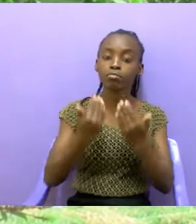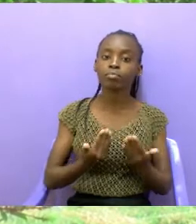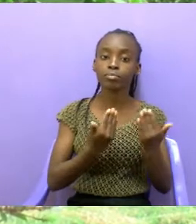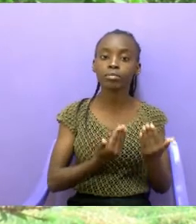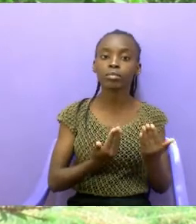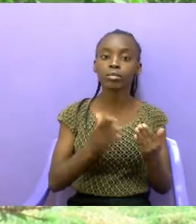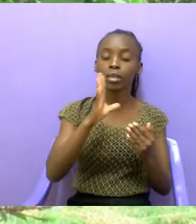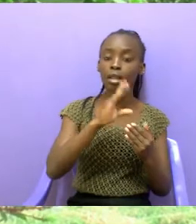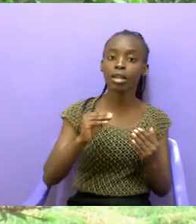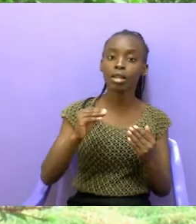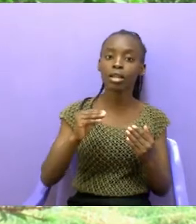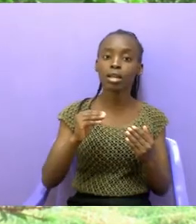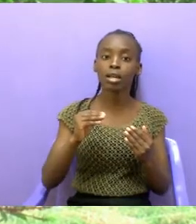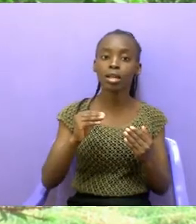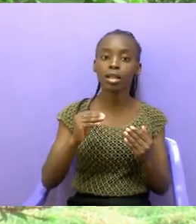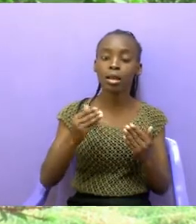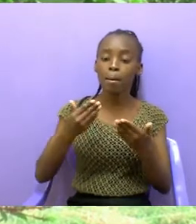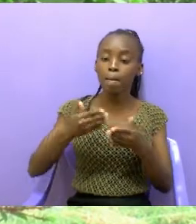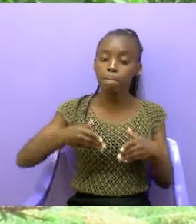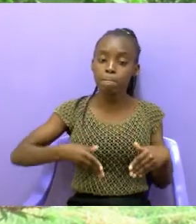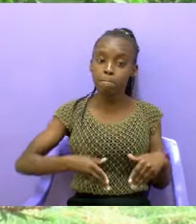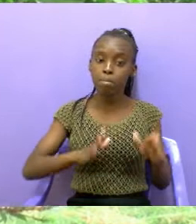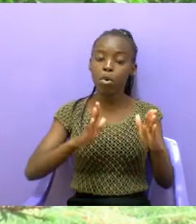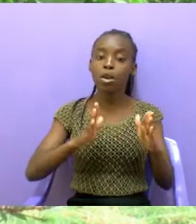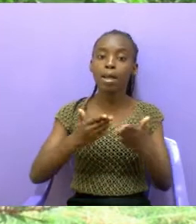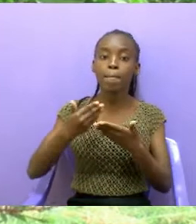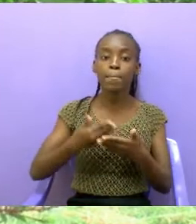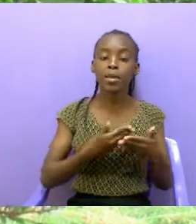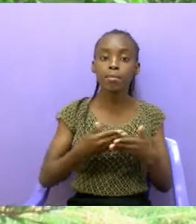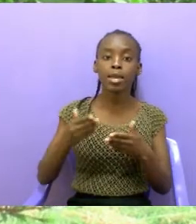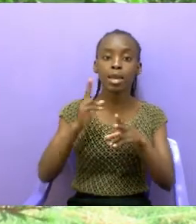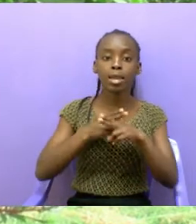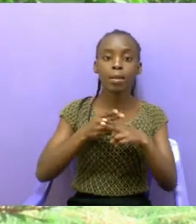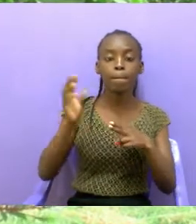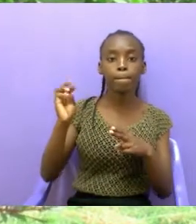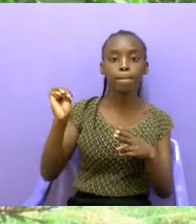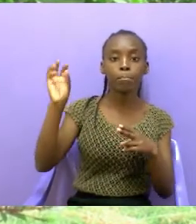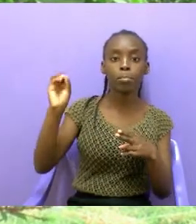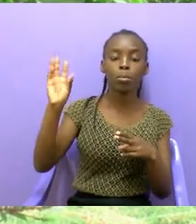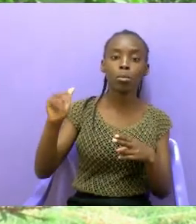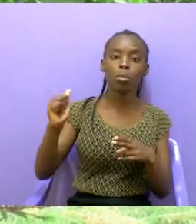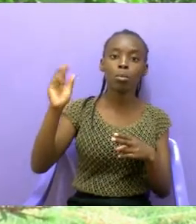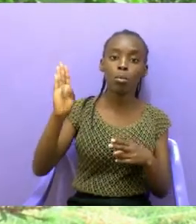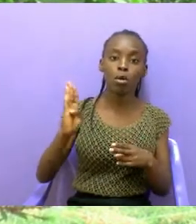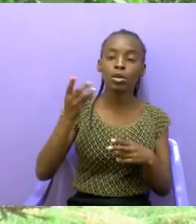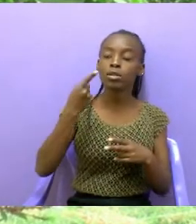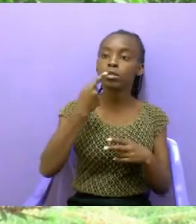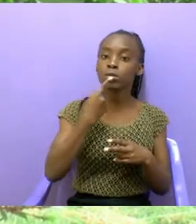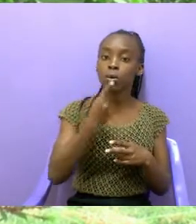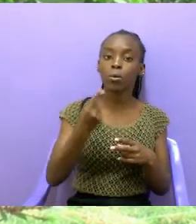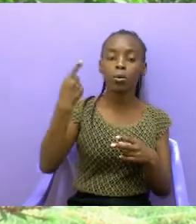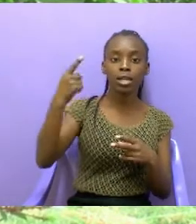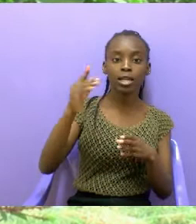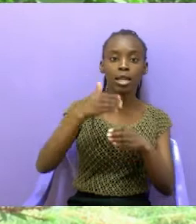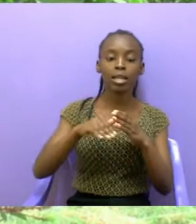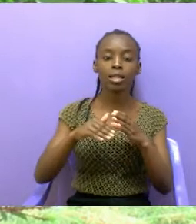ndio maana inji hiyo ikaitwa wa Moabu. Kwa hivyo hao walitoka katika mji wa Bwana wakaenda katika inji ya